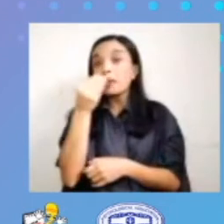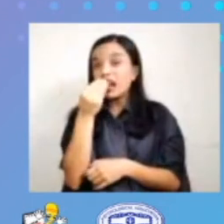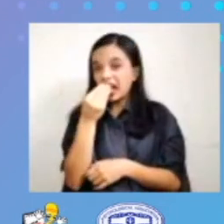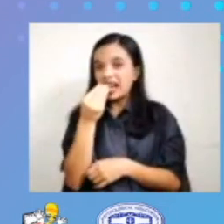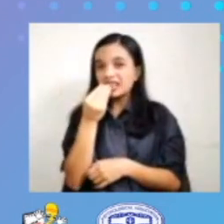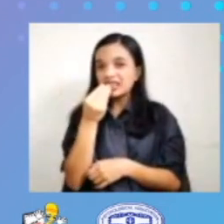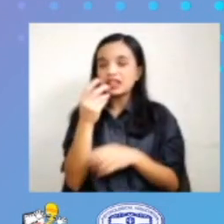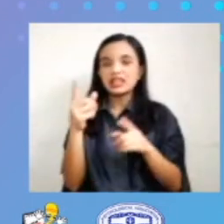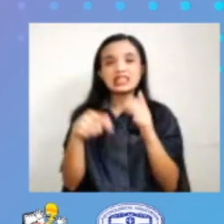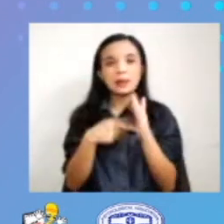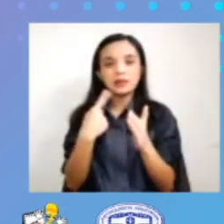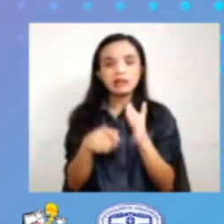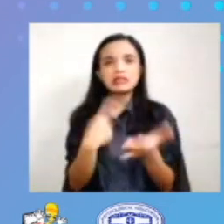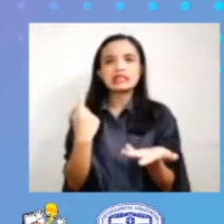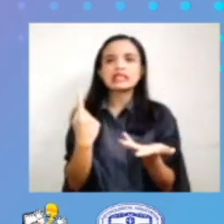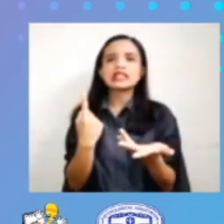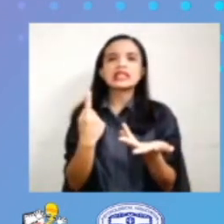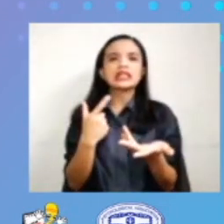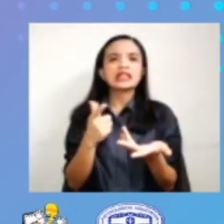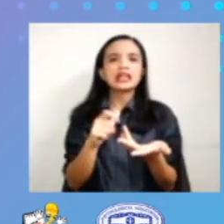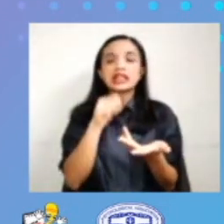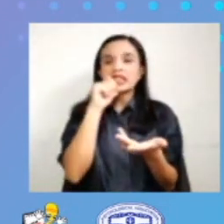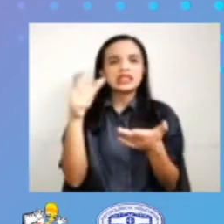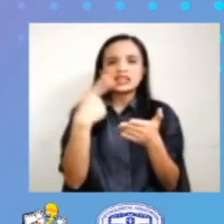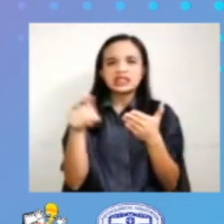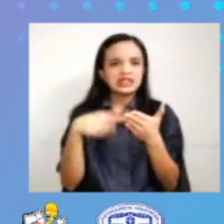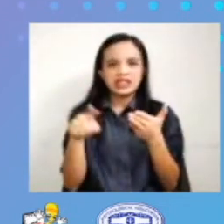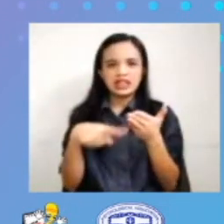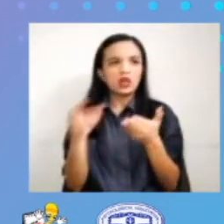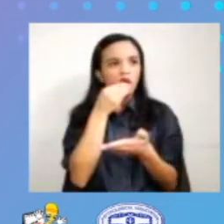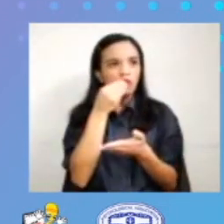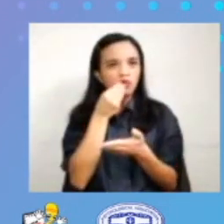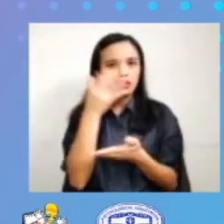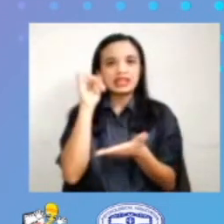Calorie expenditure. Yeah. Pwede ba mag-off na ako? Off na ako?